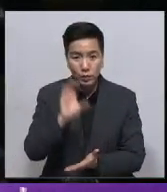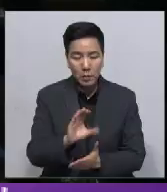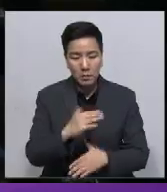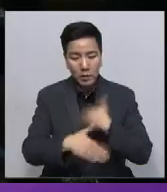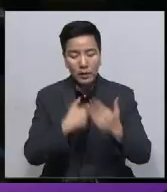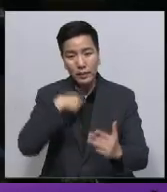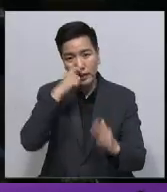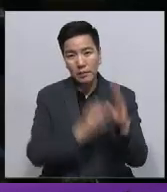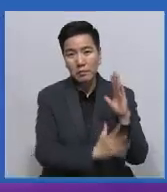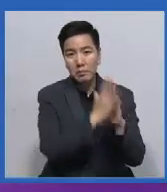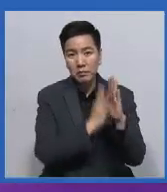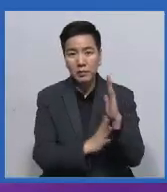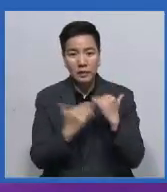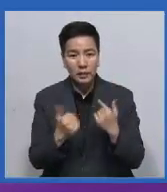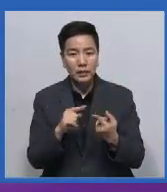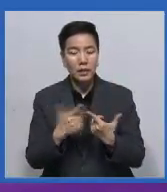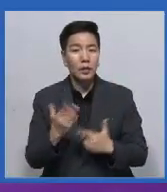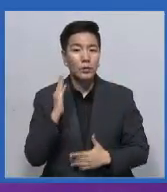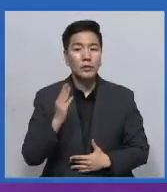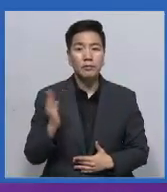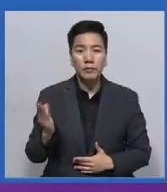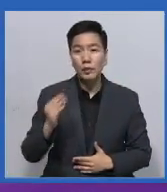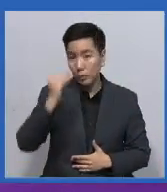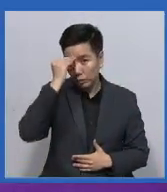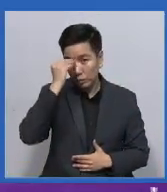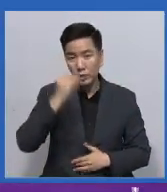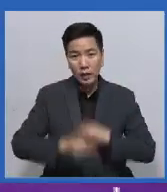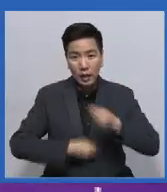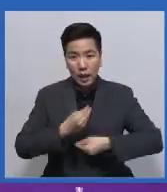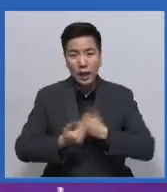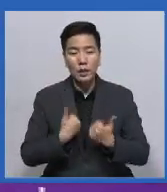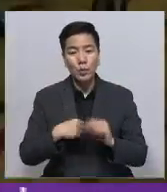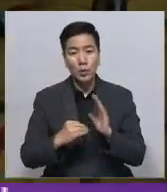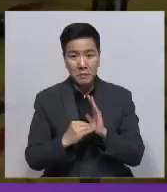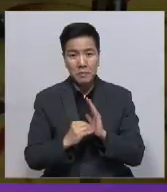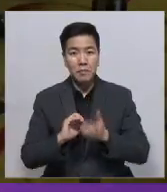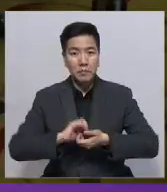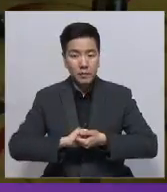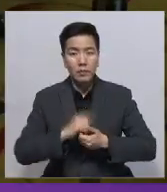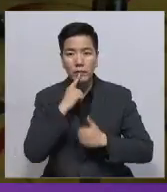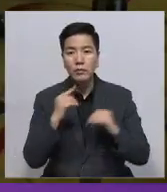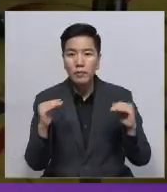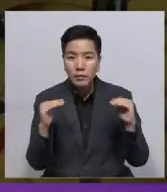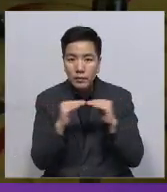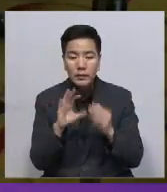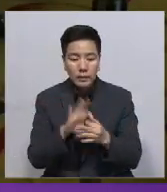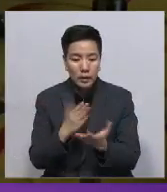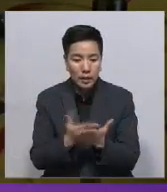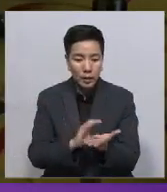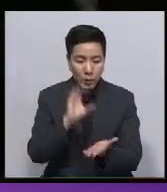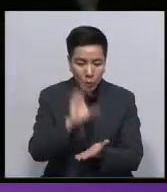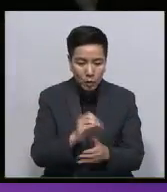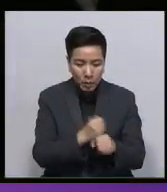าพลิกโฉมประเทศไทยครั้งใหญ่นายโซจิซากะอิประธานหอการค้าญี่ปุ่นกรุงเทพบอกว่าสิทธิประโยชน์ด้านการลงทุน